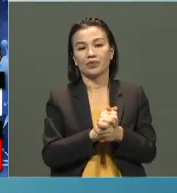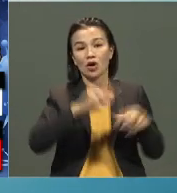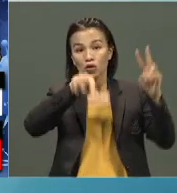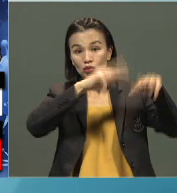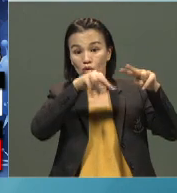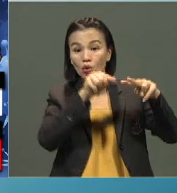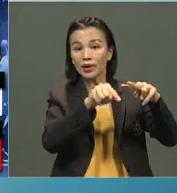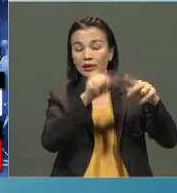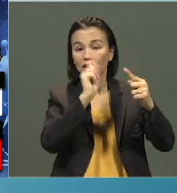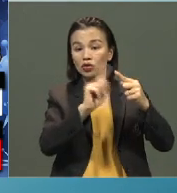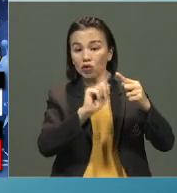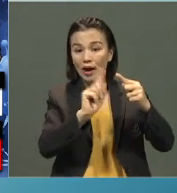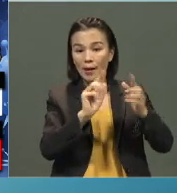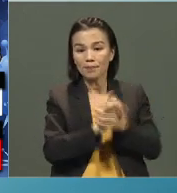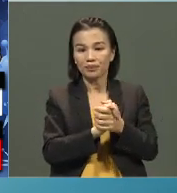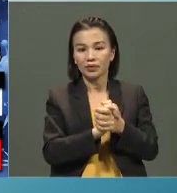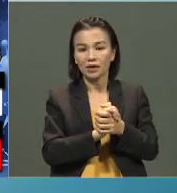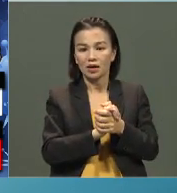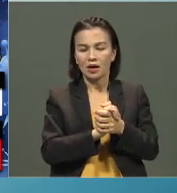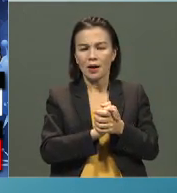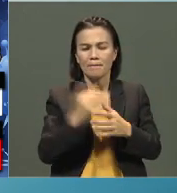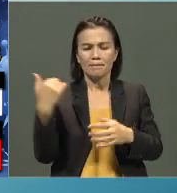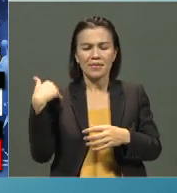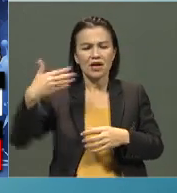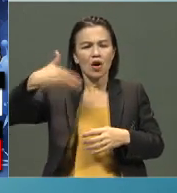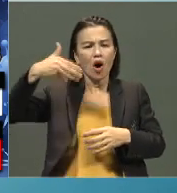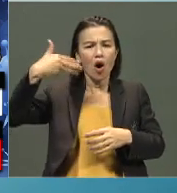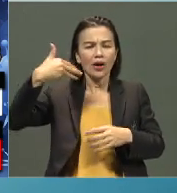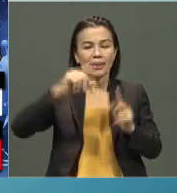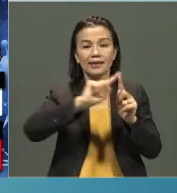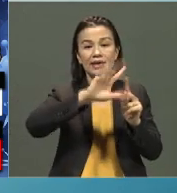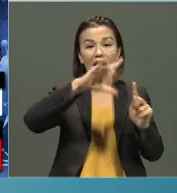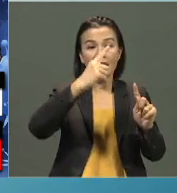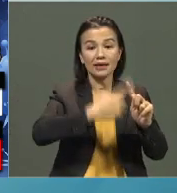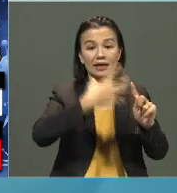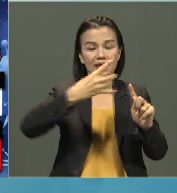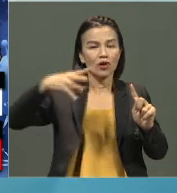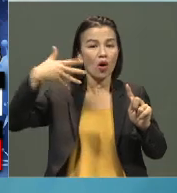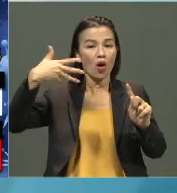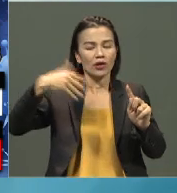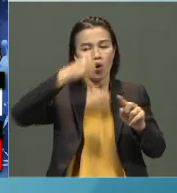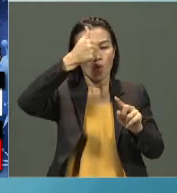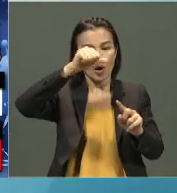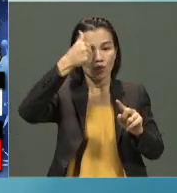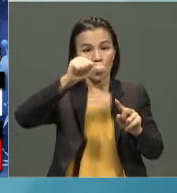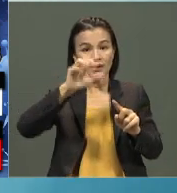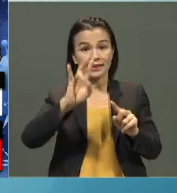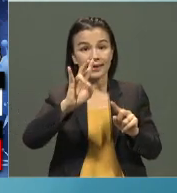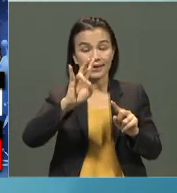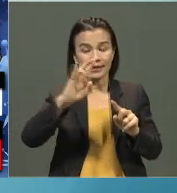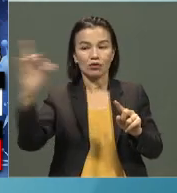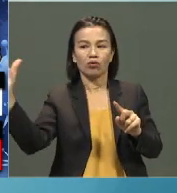กรกฎาคมก็คัดกรองอาการแล้วนะครับก็พบว่าว่าเข้าได้กับbiคือมีไข้มาตั้งแต่วันที่ 5กรกฎาคมนะครับก็คือประมาณสัก 7